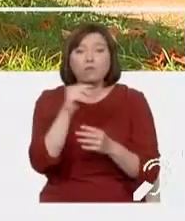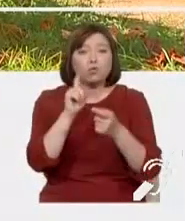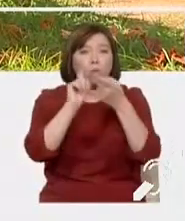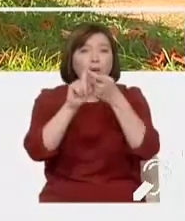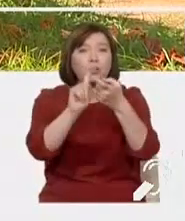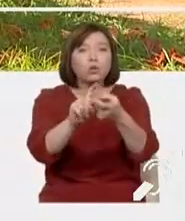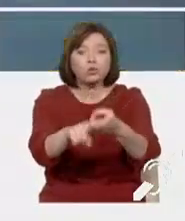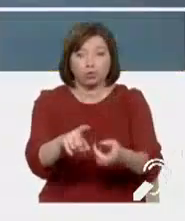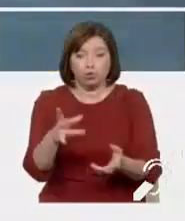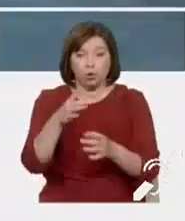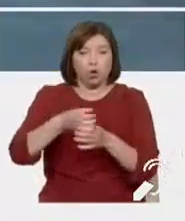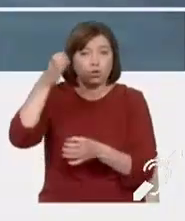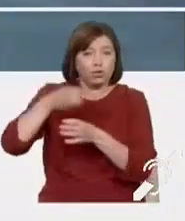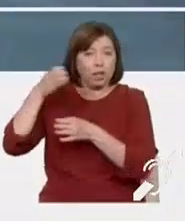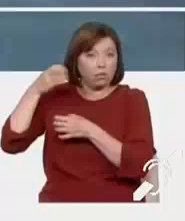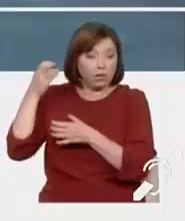interconectat stâlpii